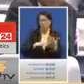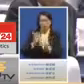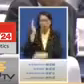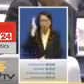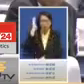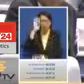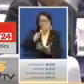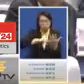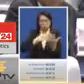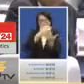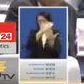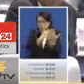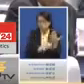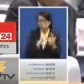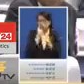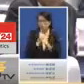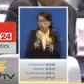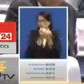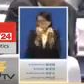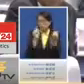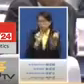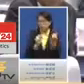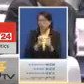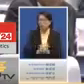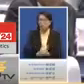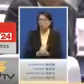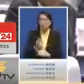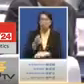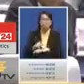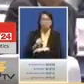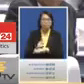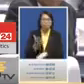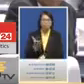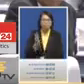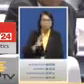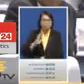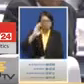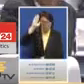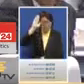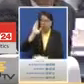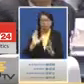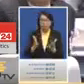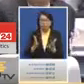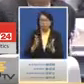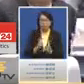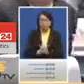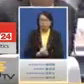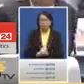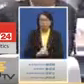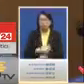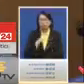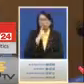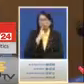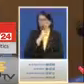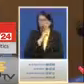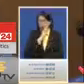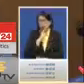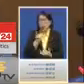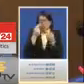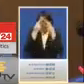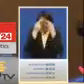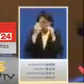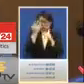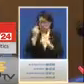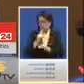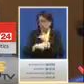แถลงนโยบายตามรัฐธรรมนูญ สายันครับ กับผมครับ ไม่มีอะไรต้องประท้วงนะ คือพูดเท็จกลางสภาครับ นายกมีเวลาอยู่ชั่วโม